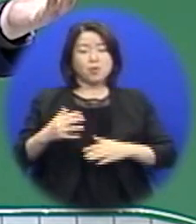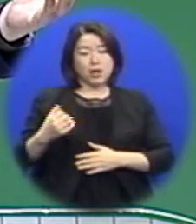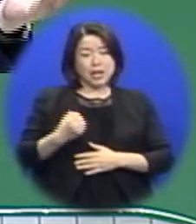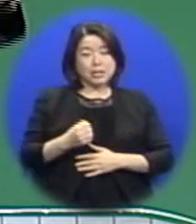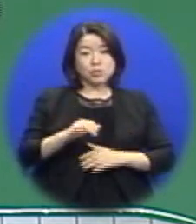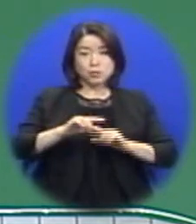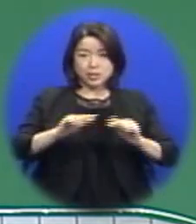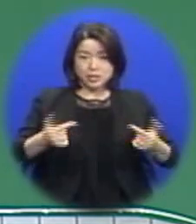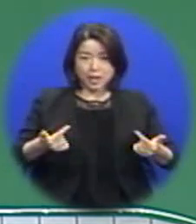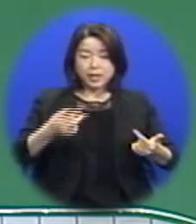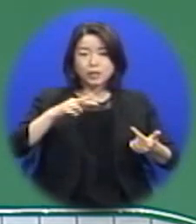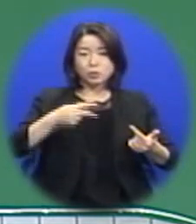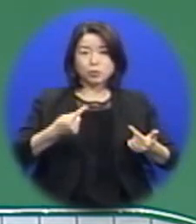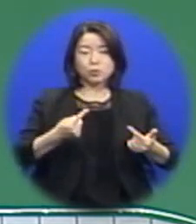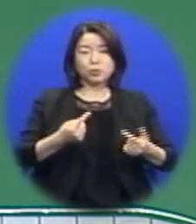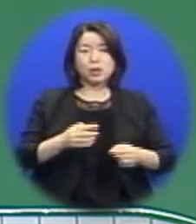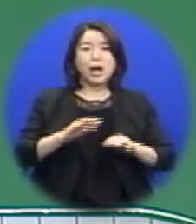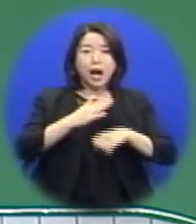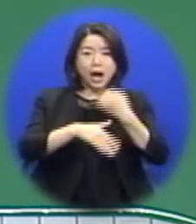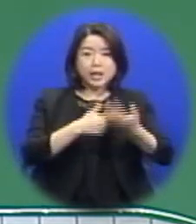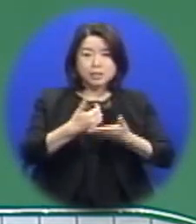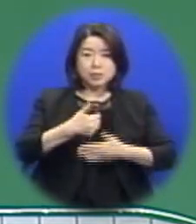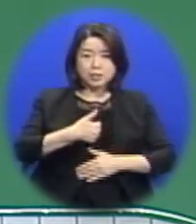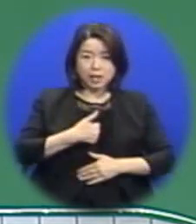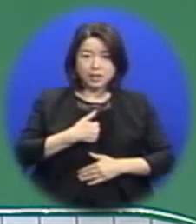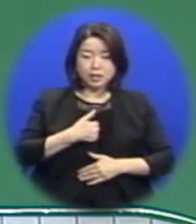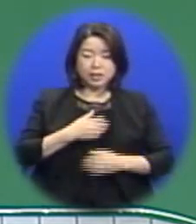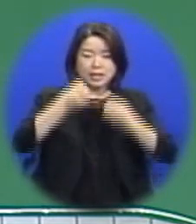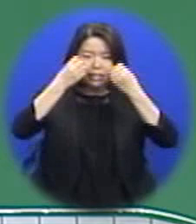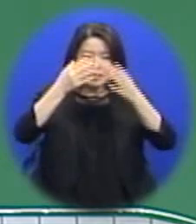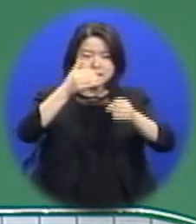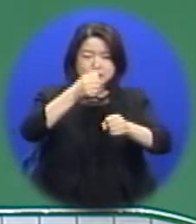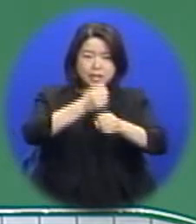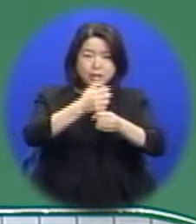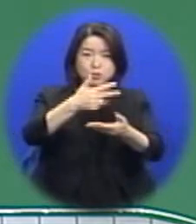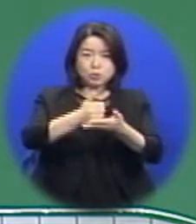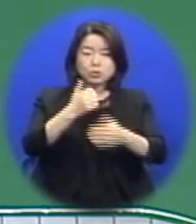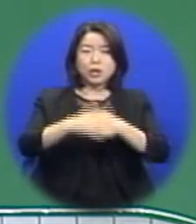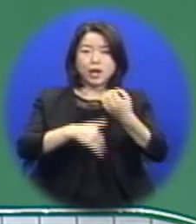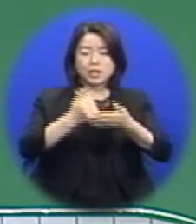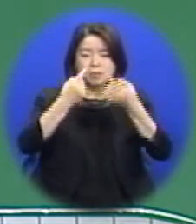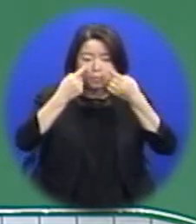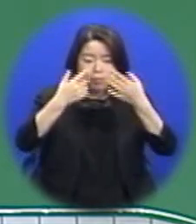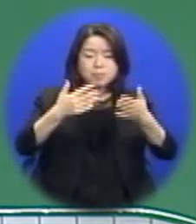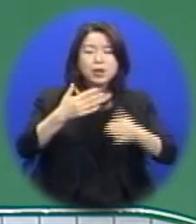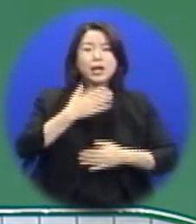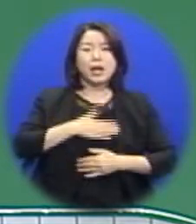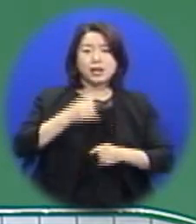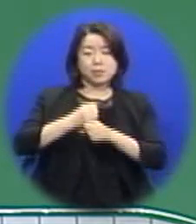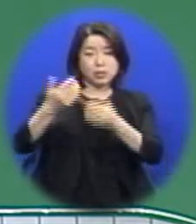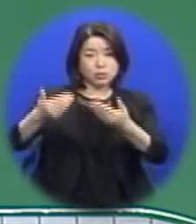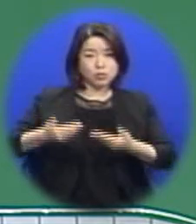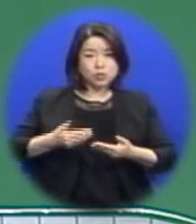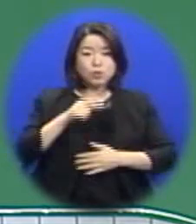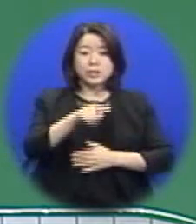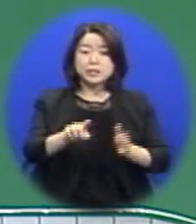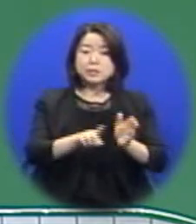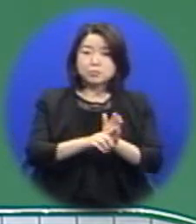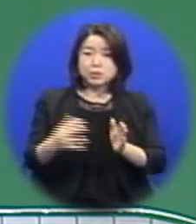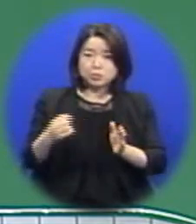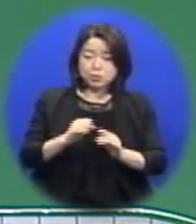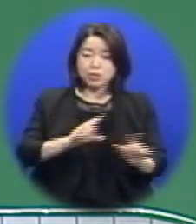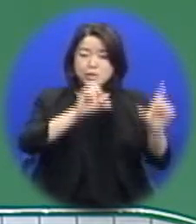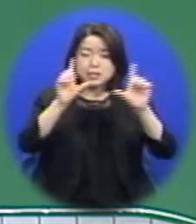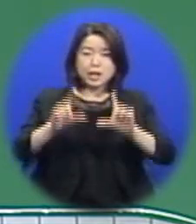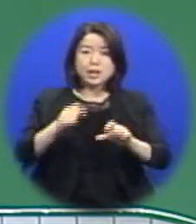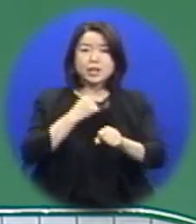할지라도 하나님이 나에게 창조주 하나님을 분명히 알게 하고 그 믿음으로 살게 하시는